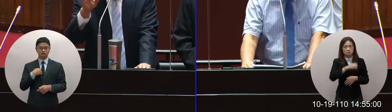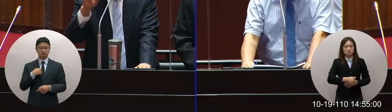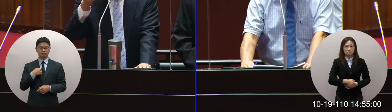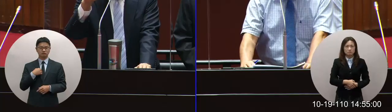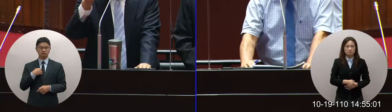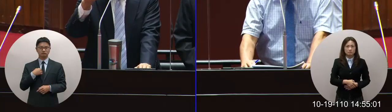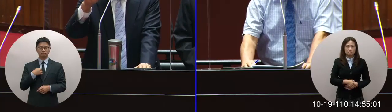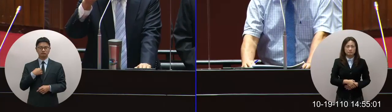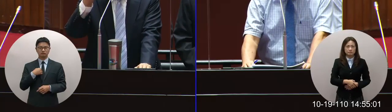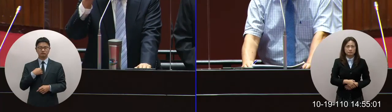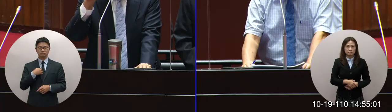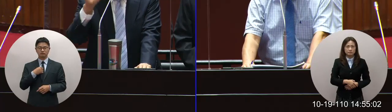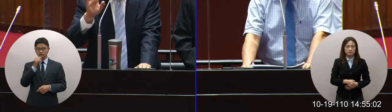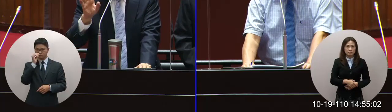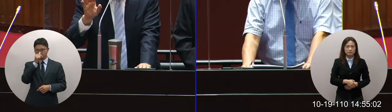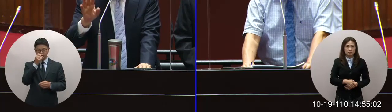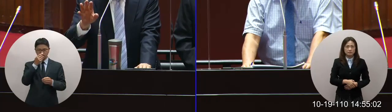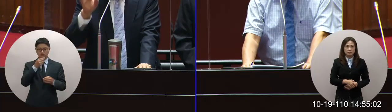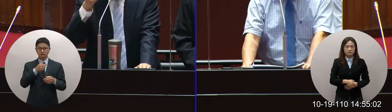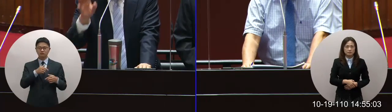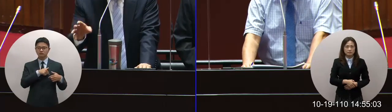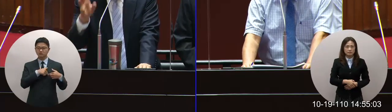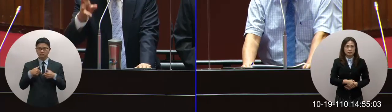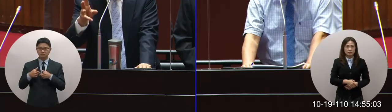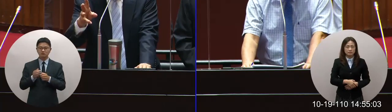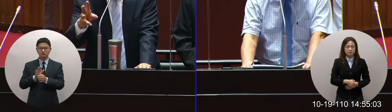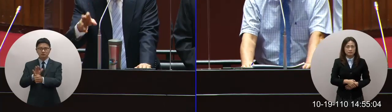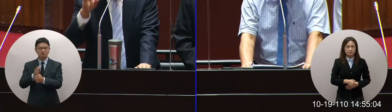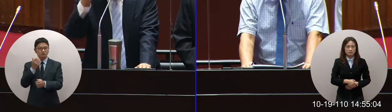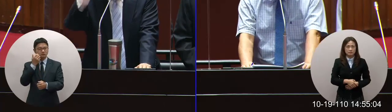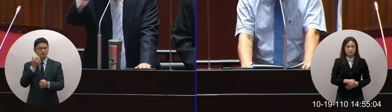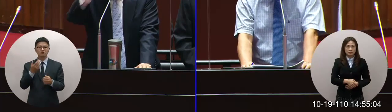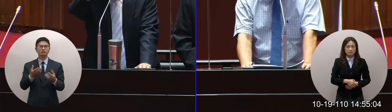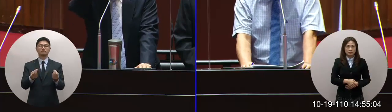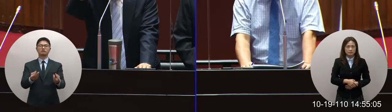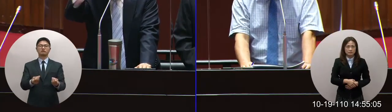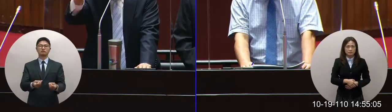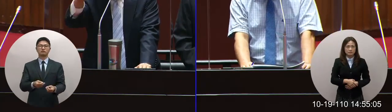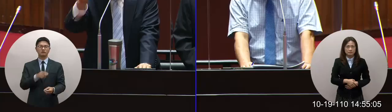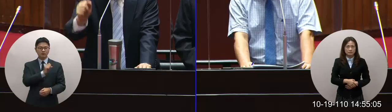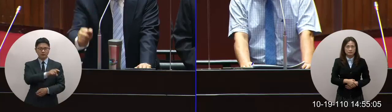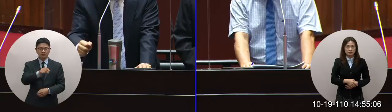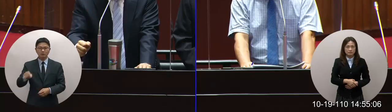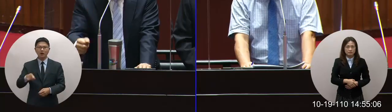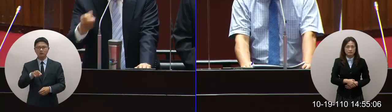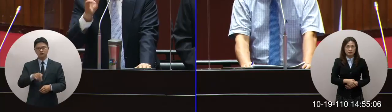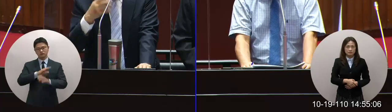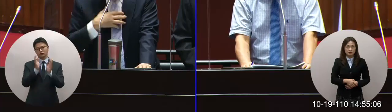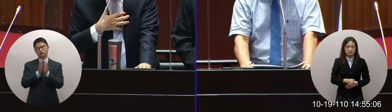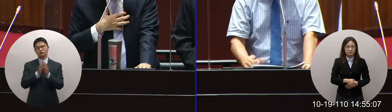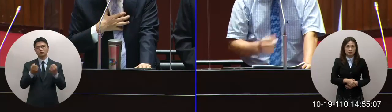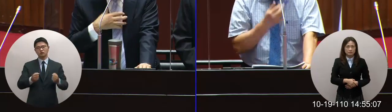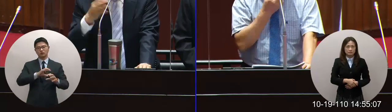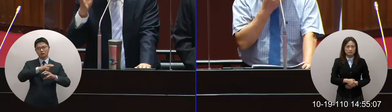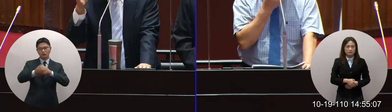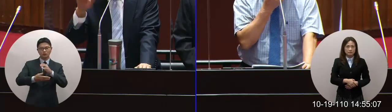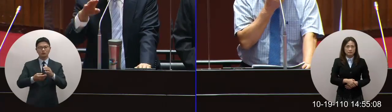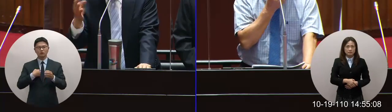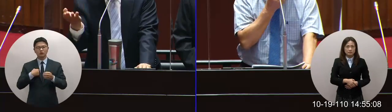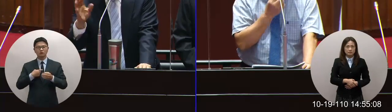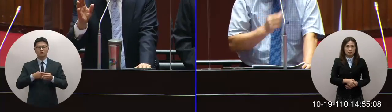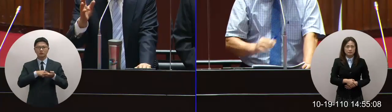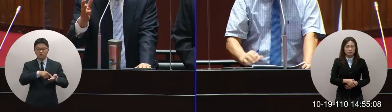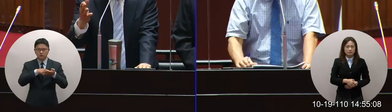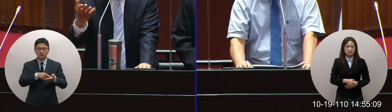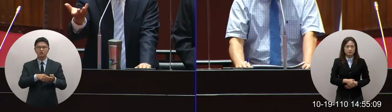偏到，因为哦，这很专业，同时购买也都是在国际上争取。我从来没有